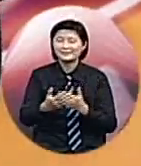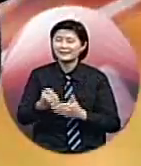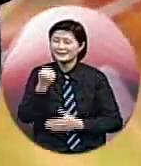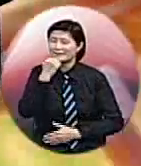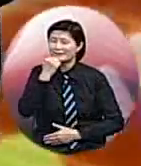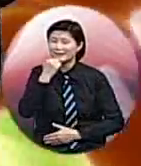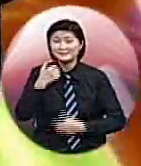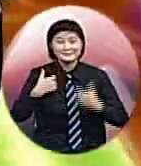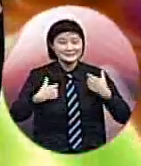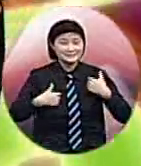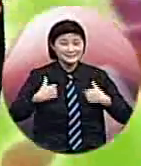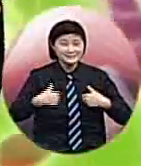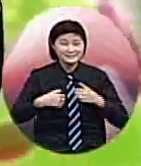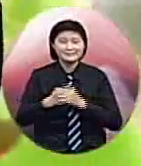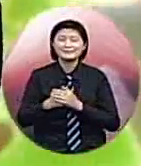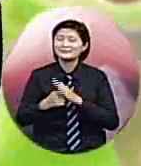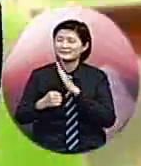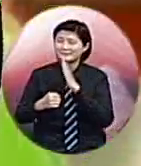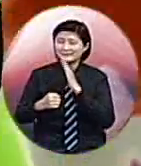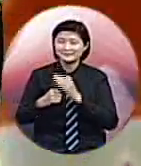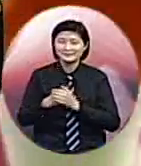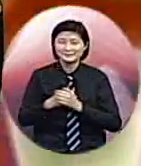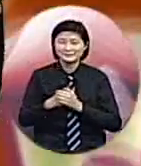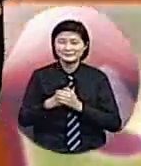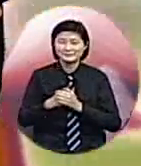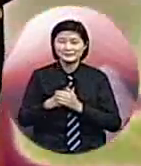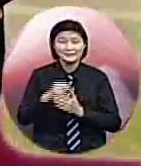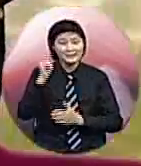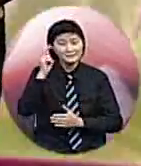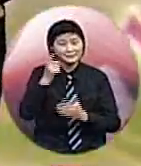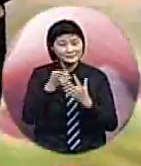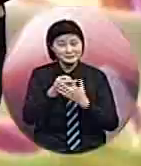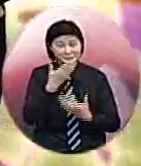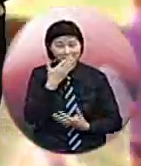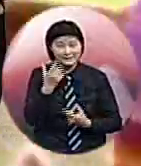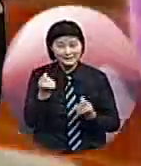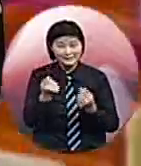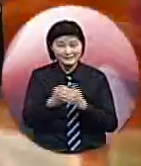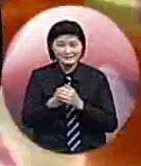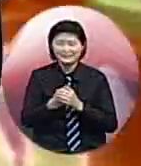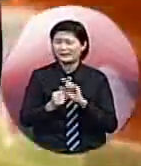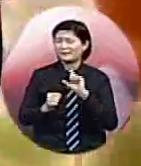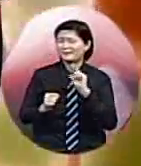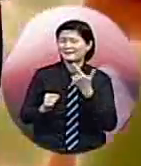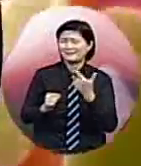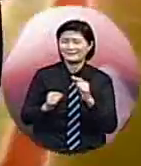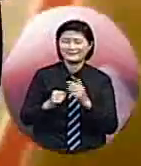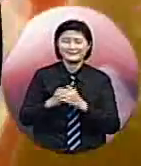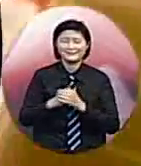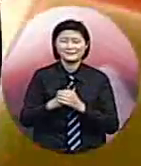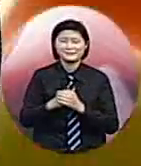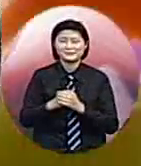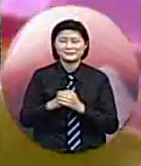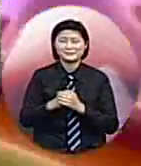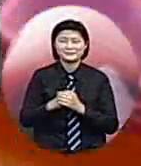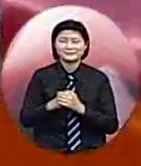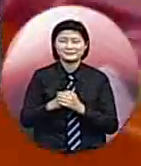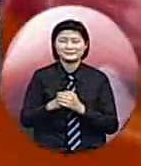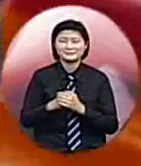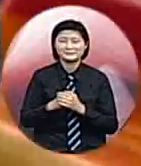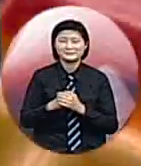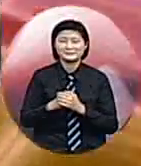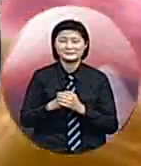예, 네. 아이고, 기쁘시죠? 네네. 아... 예상하셨나요, 혹시? 아니요. 아...